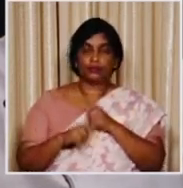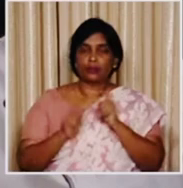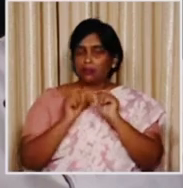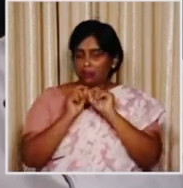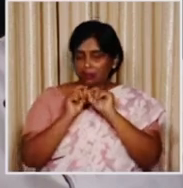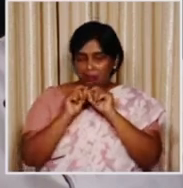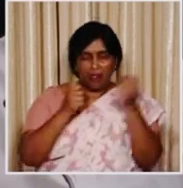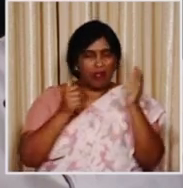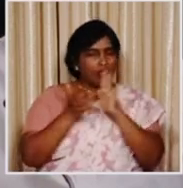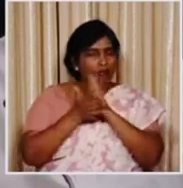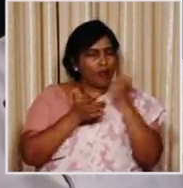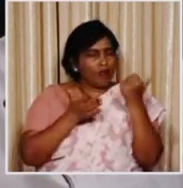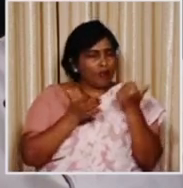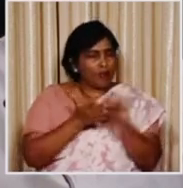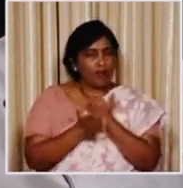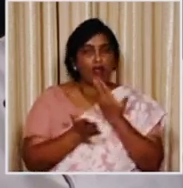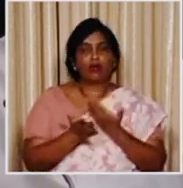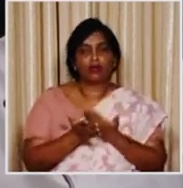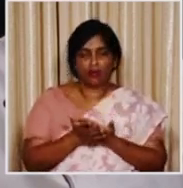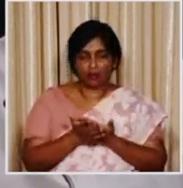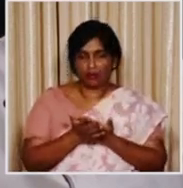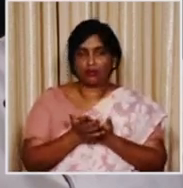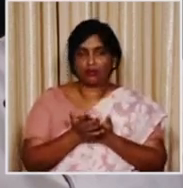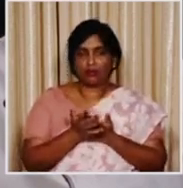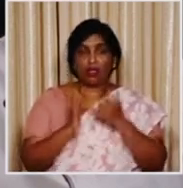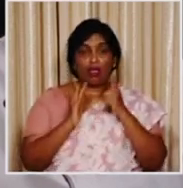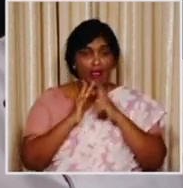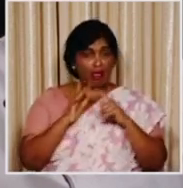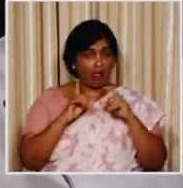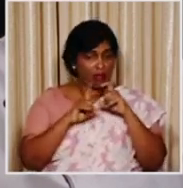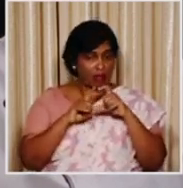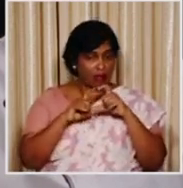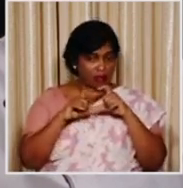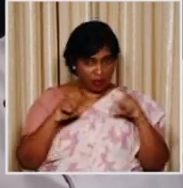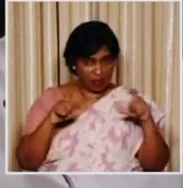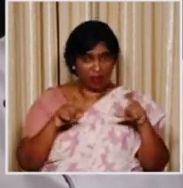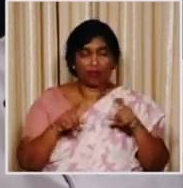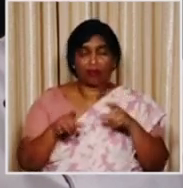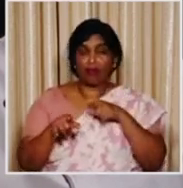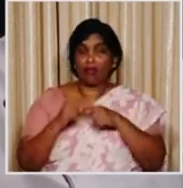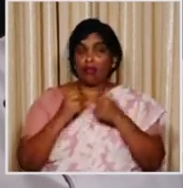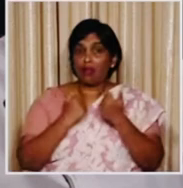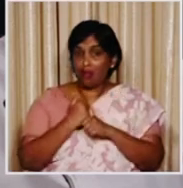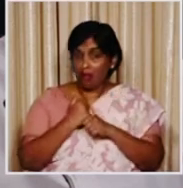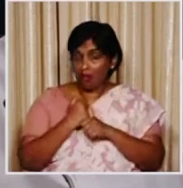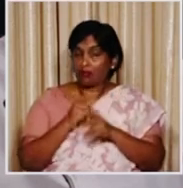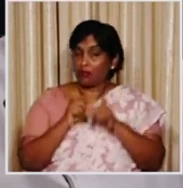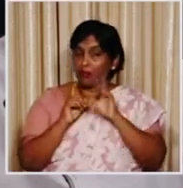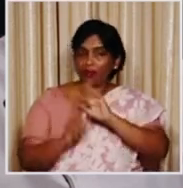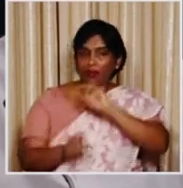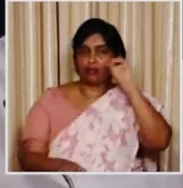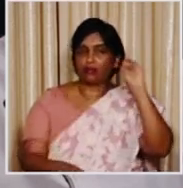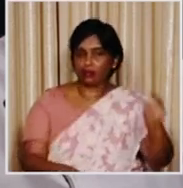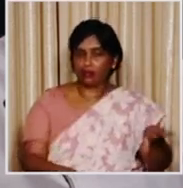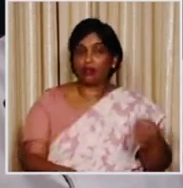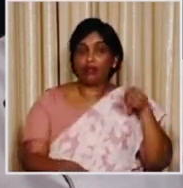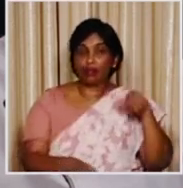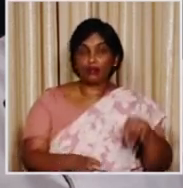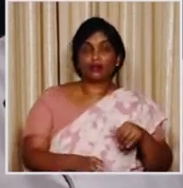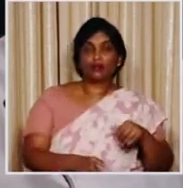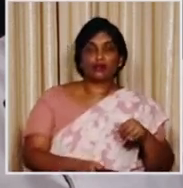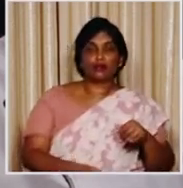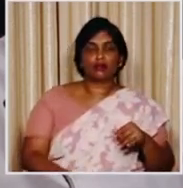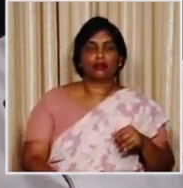හීරිලවත් නැහැ. ඇතුළුම් මතක් ඒකට සම්පාදනය කරලා ගෙනත් දමලා දැන් සාරා